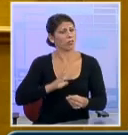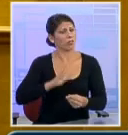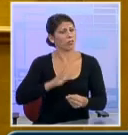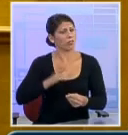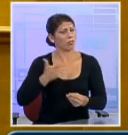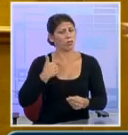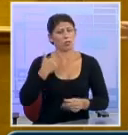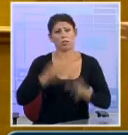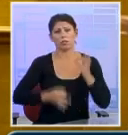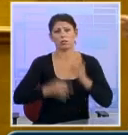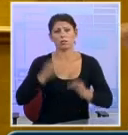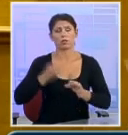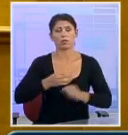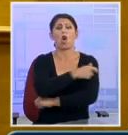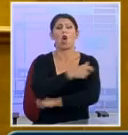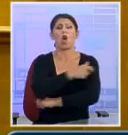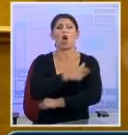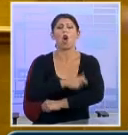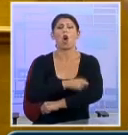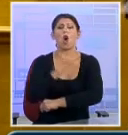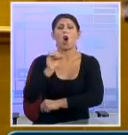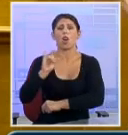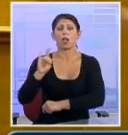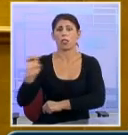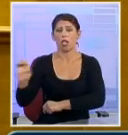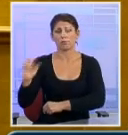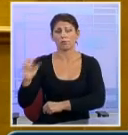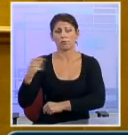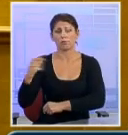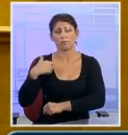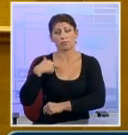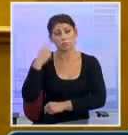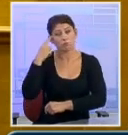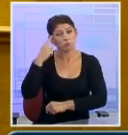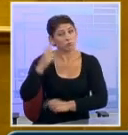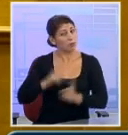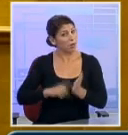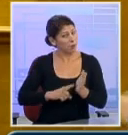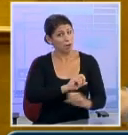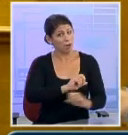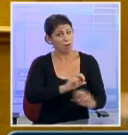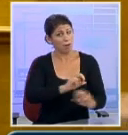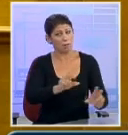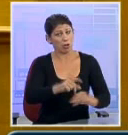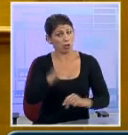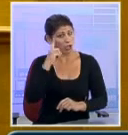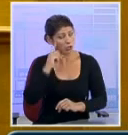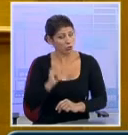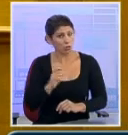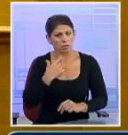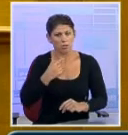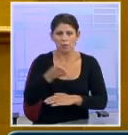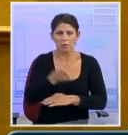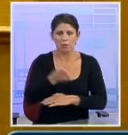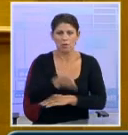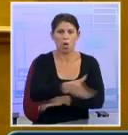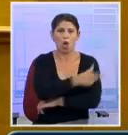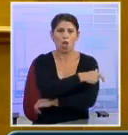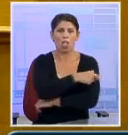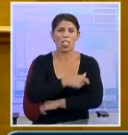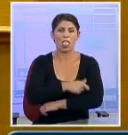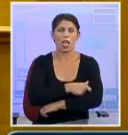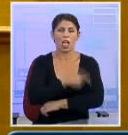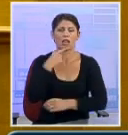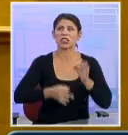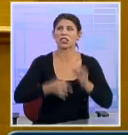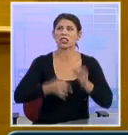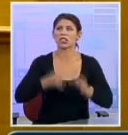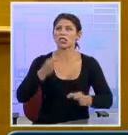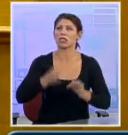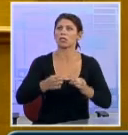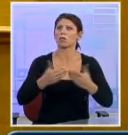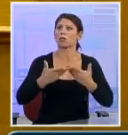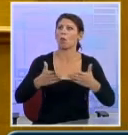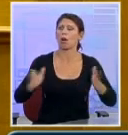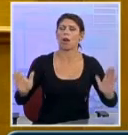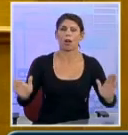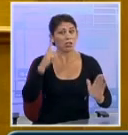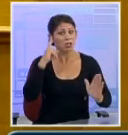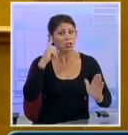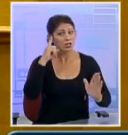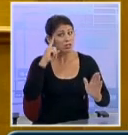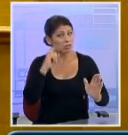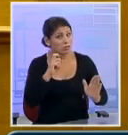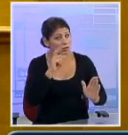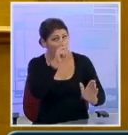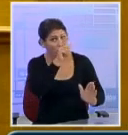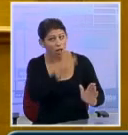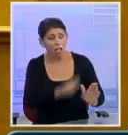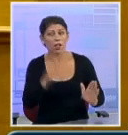ενώ ξέρετε ότι βάλατε τη συμφωνία και την έχετε υπογράψει, η οποία